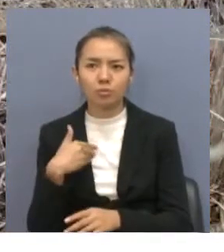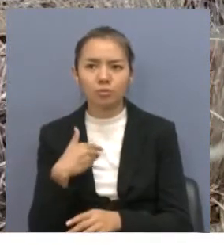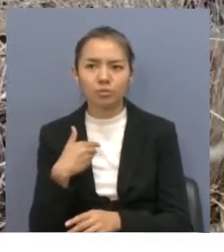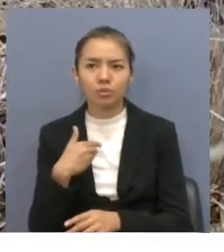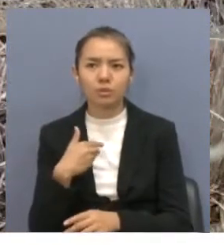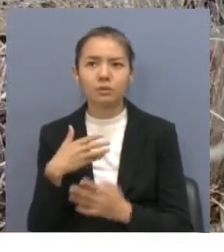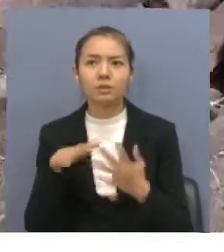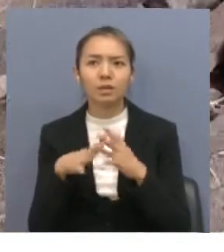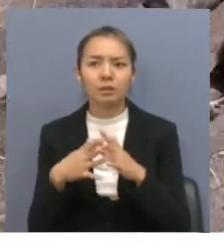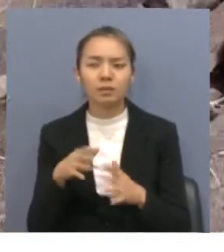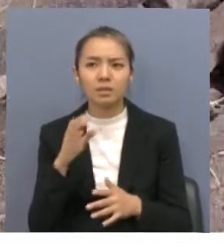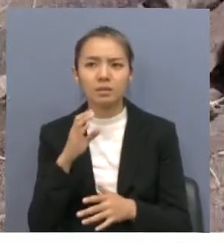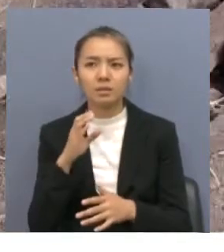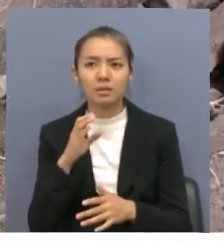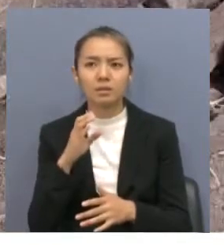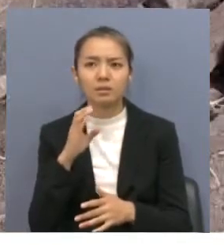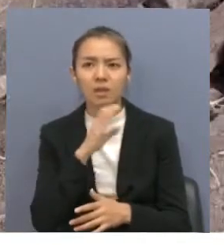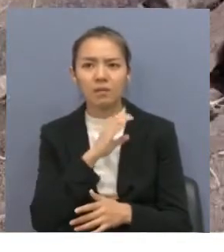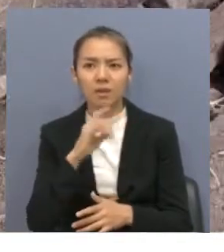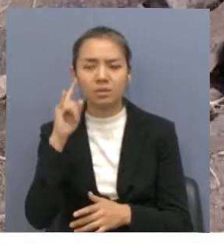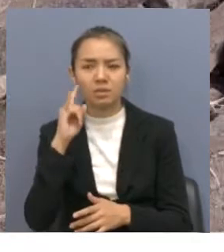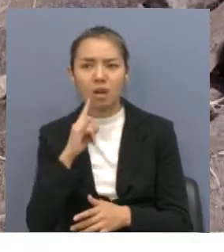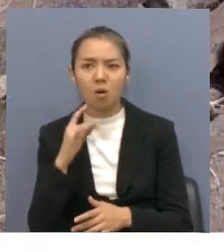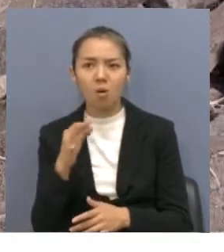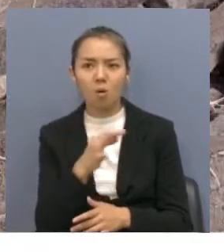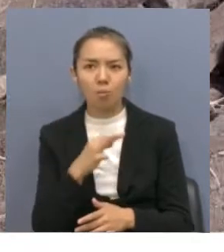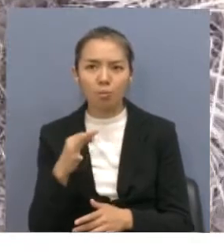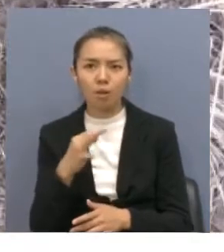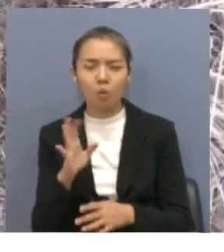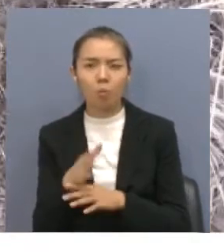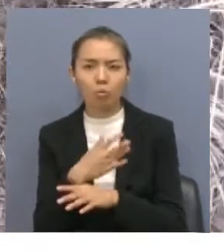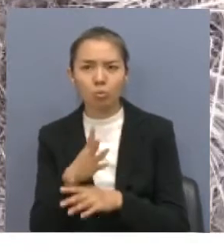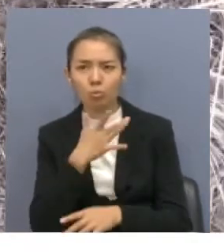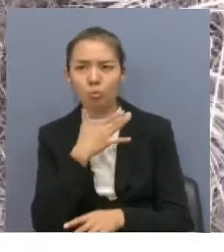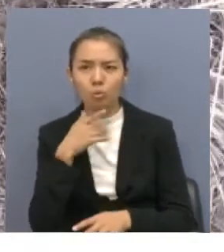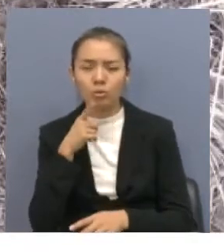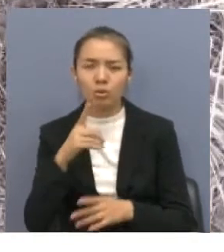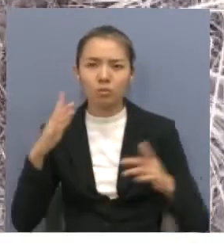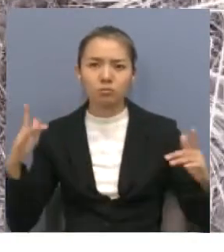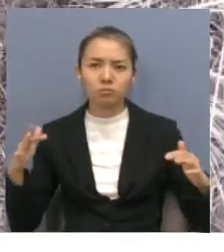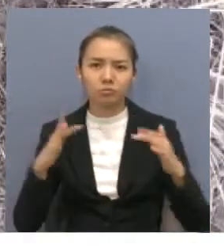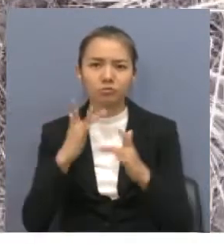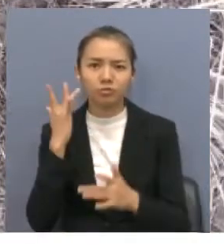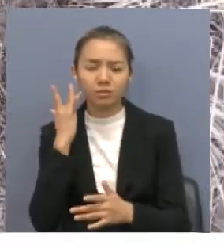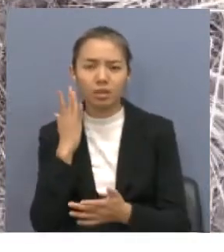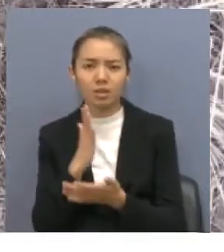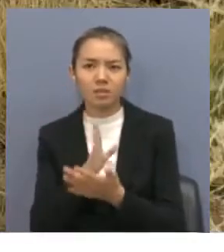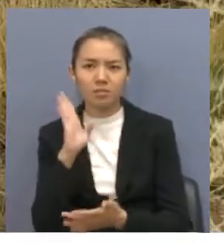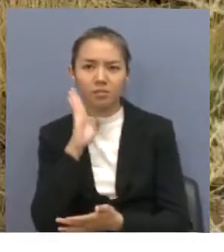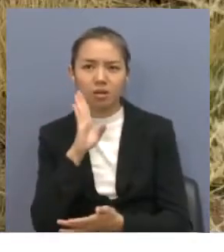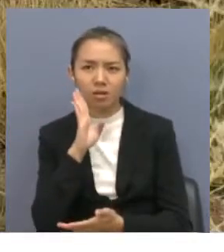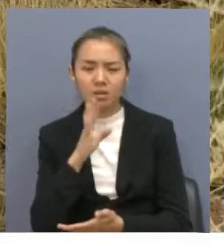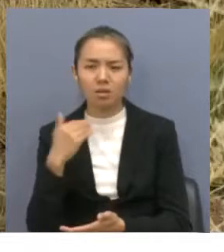айтуда. Ауданның оңтүстік шығыс, оңтүстік батыс бөліктері жазық далаға тиесілі. Аласа таулар мен тұрақты су көздері бар. Ерте